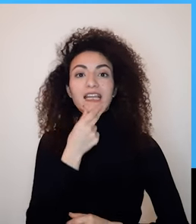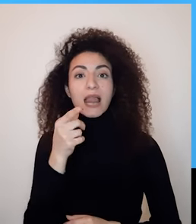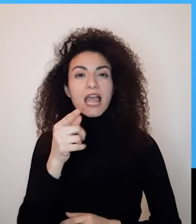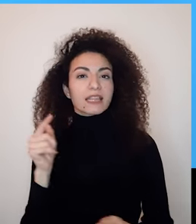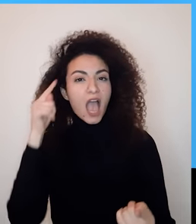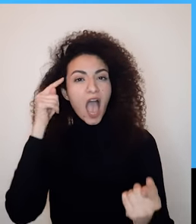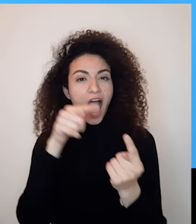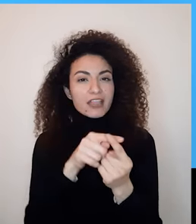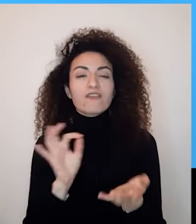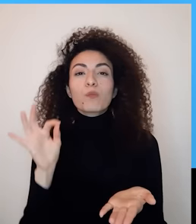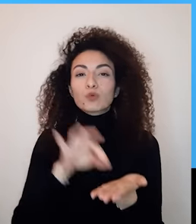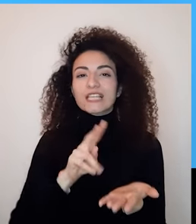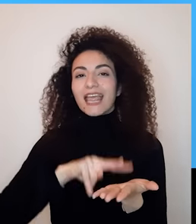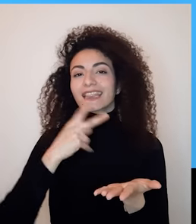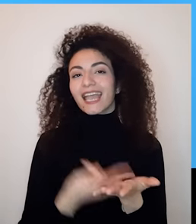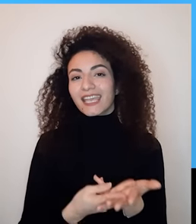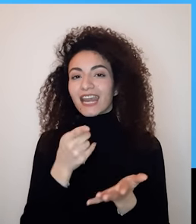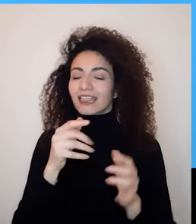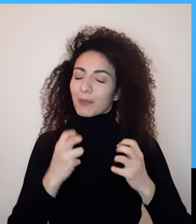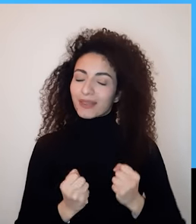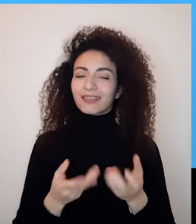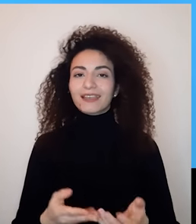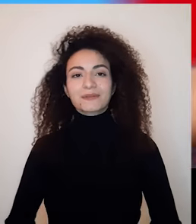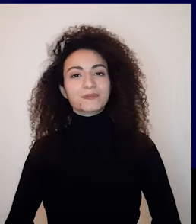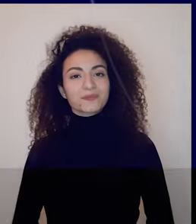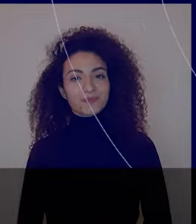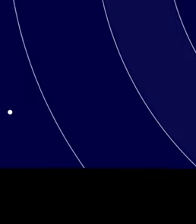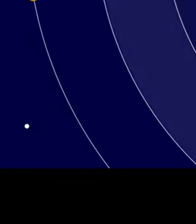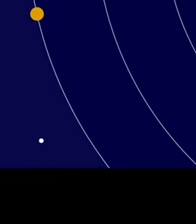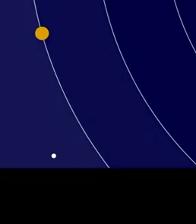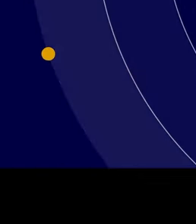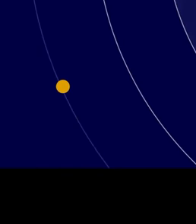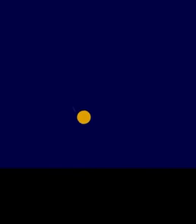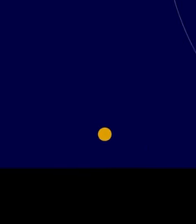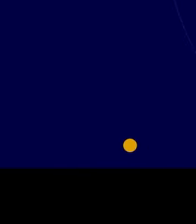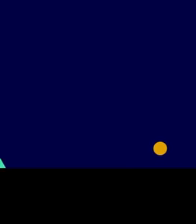التشبيك والمناصرة من أجل تحقيق أهدافك بالتغيير يلي عم تطمحي له.